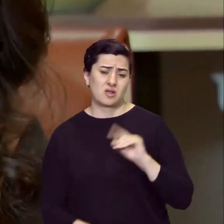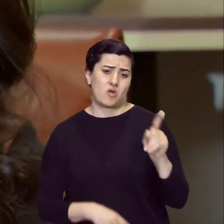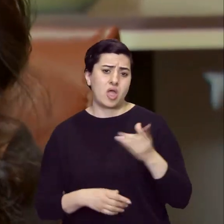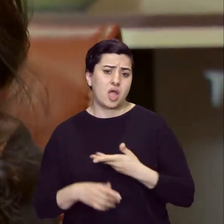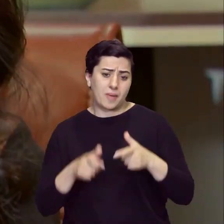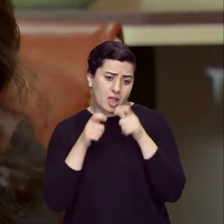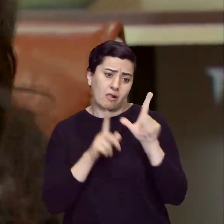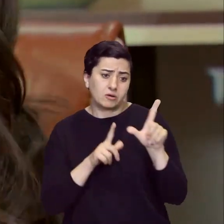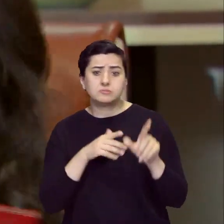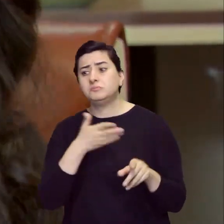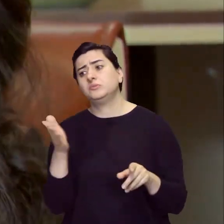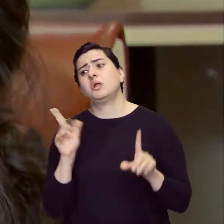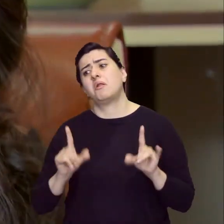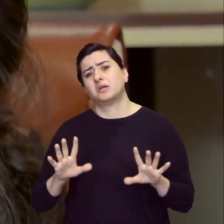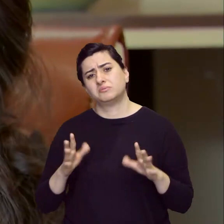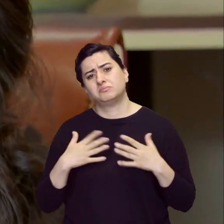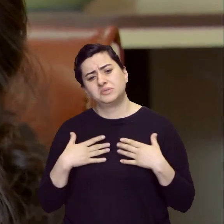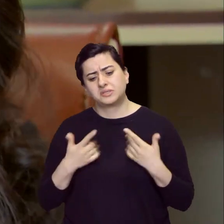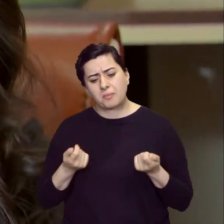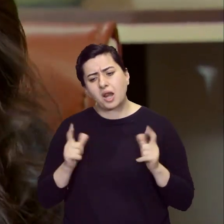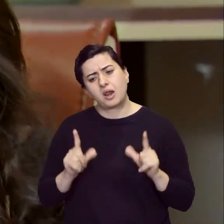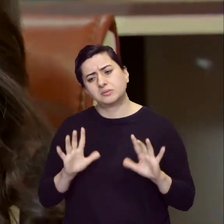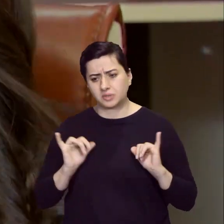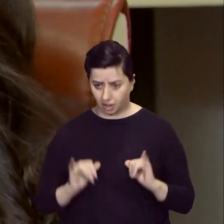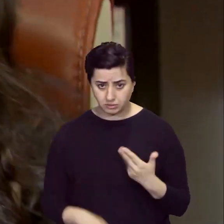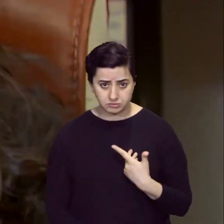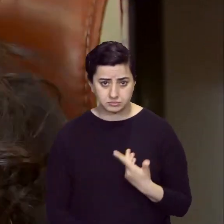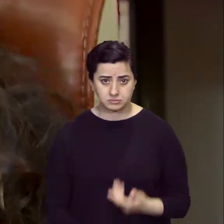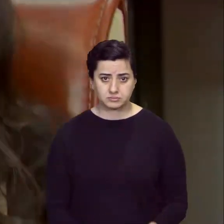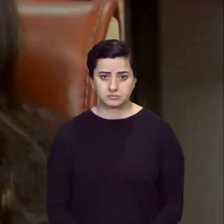ekmeğe ihtiyacı var. Biz zaten fotosentez yapıyoruz.